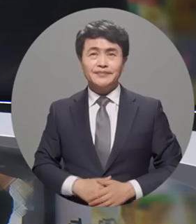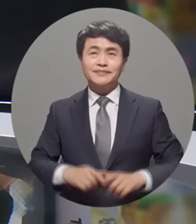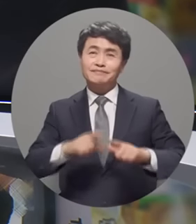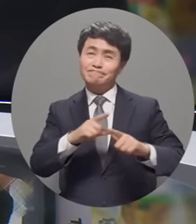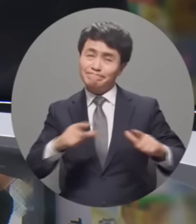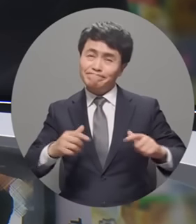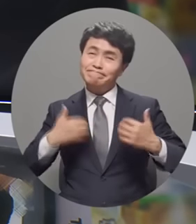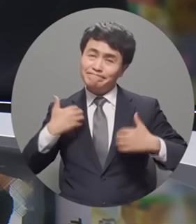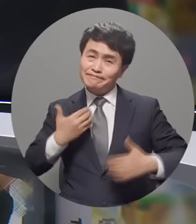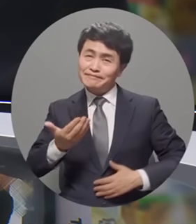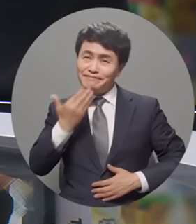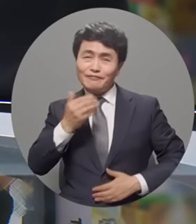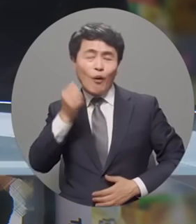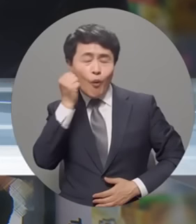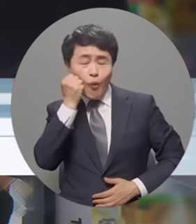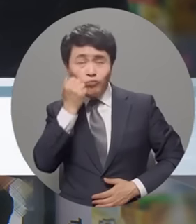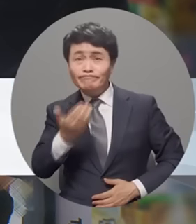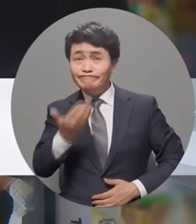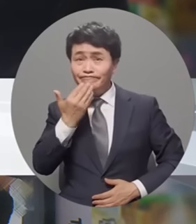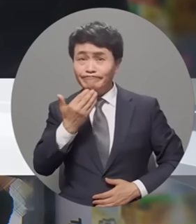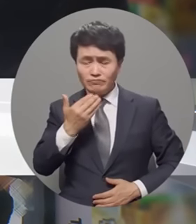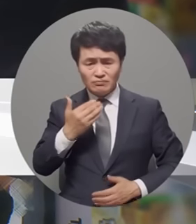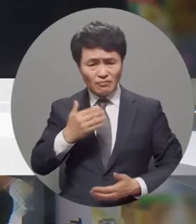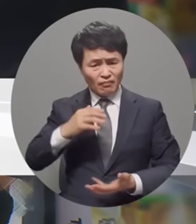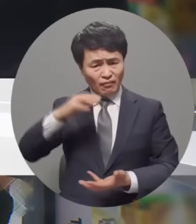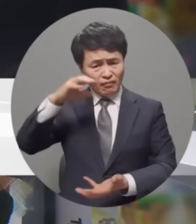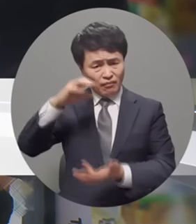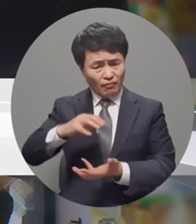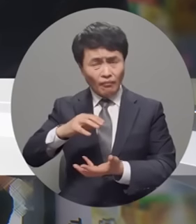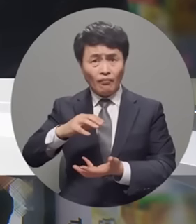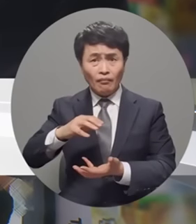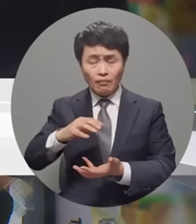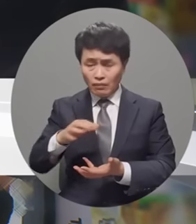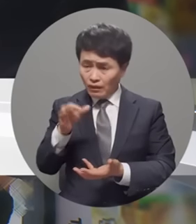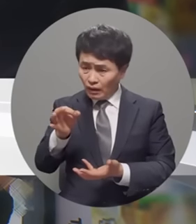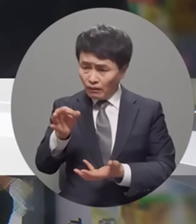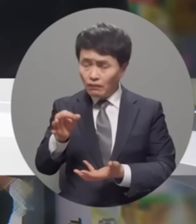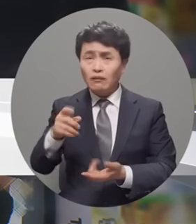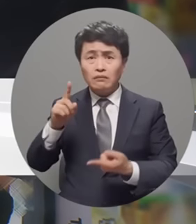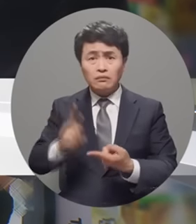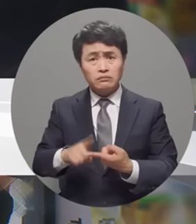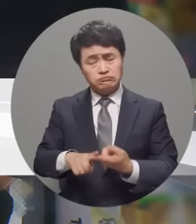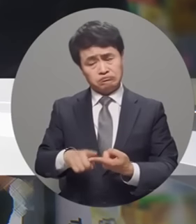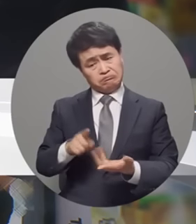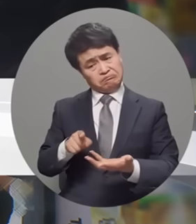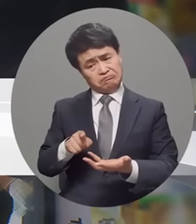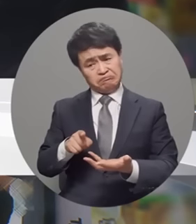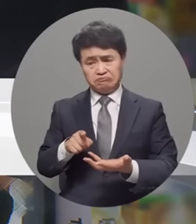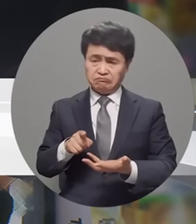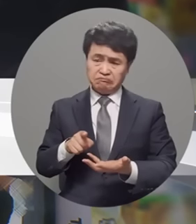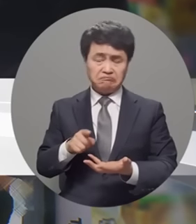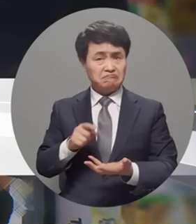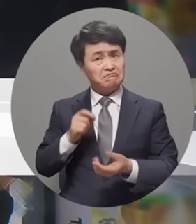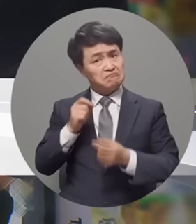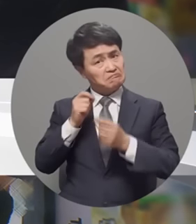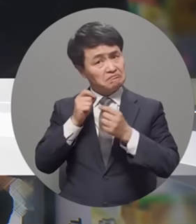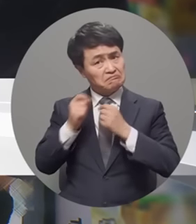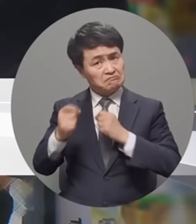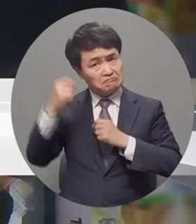평소에 즐겨 먹던 과자를 먹었는데 양은 줄어 있고 가격은 그대로라면 왠지 조금 속는 기분이 들 때가